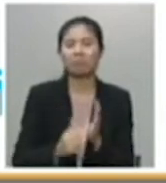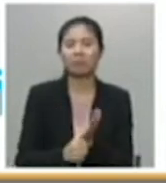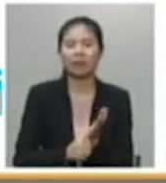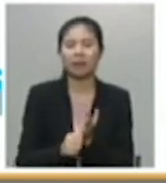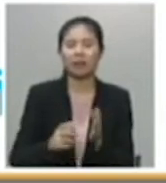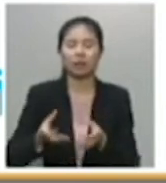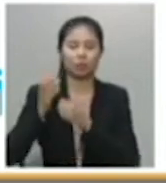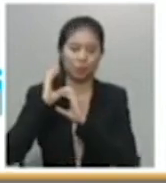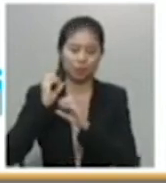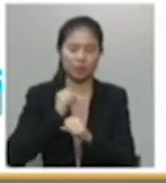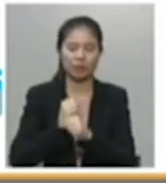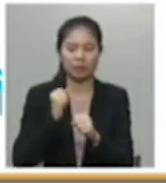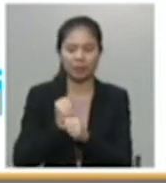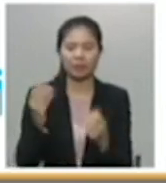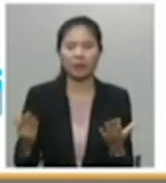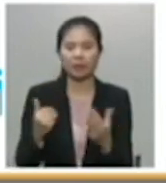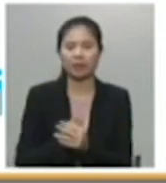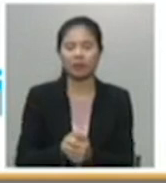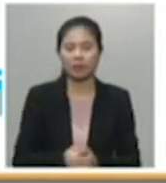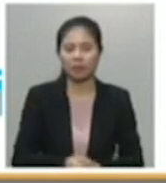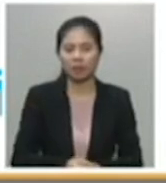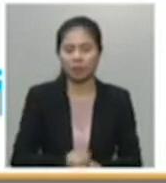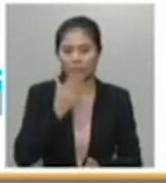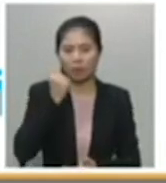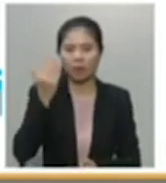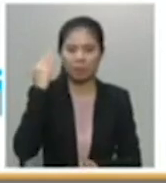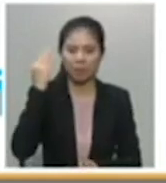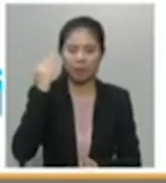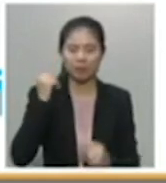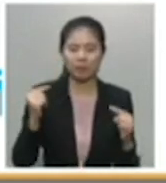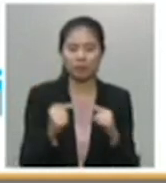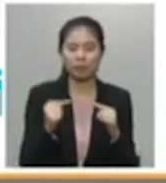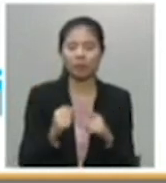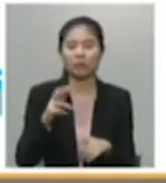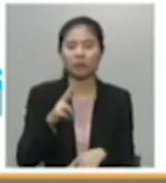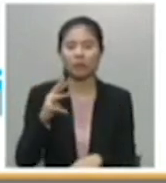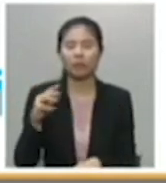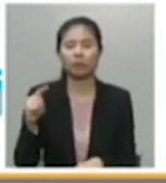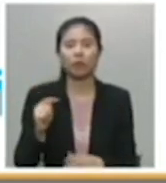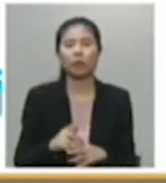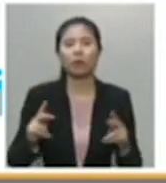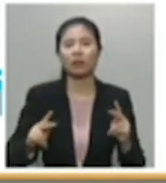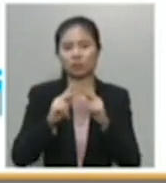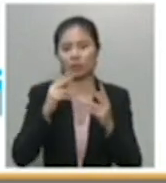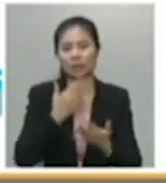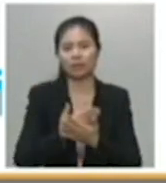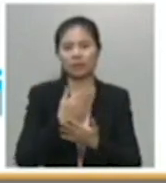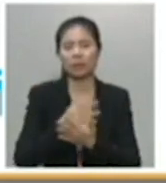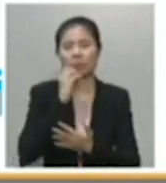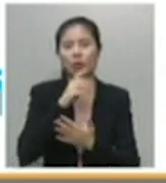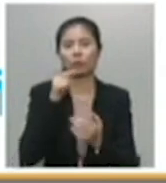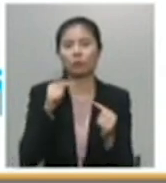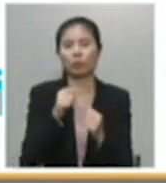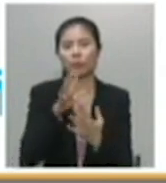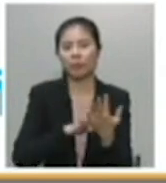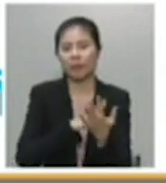ไรหรือไม่นอกเหนือจากนั้นเมื่อคืนนี้ผมได้ฟังท่านรัฐมนตรีว่าการกระทรวงคลังพูดถึงแผนในการที่จะ